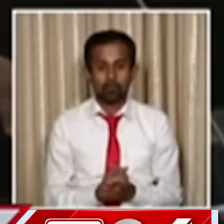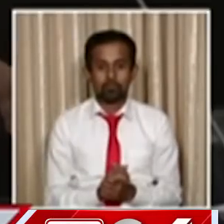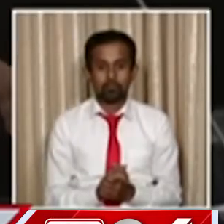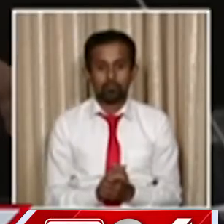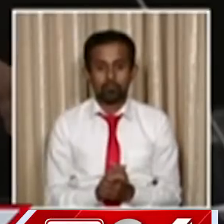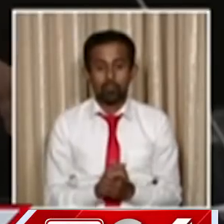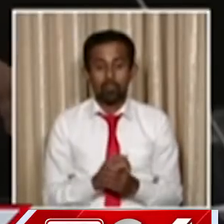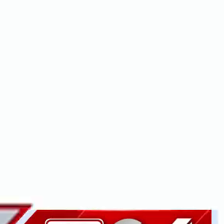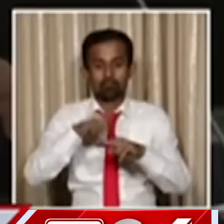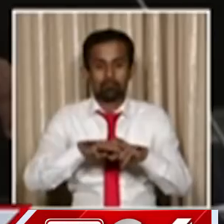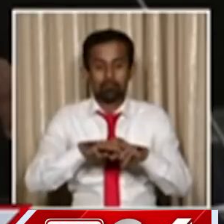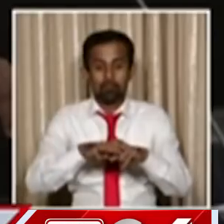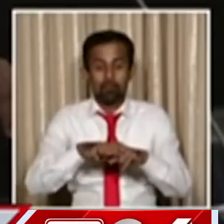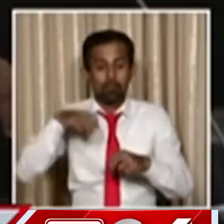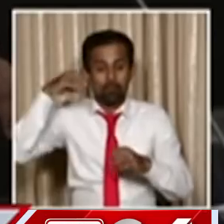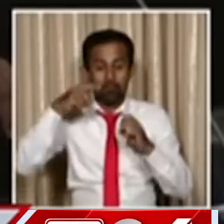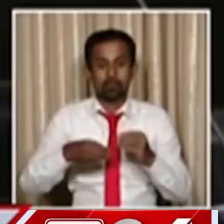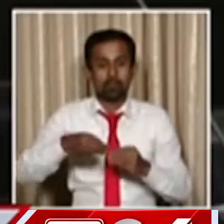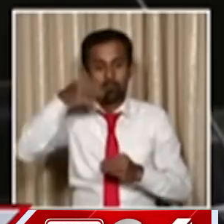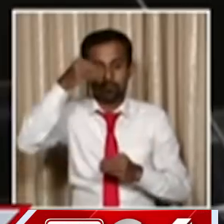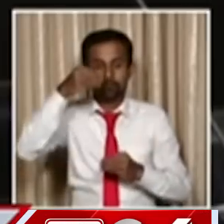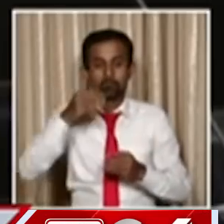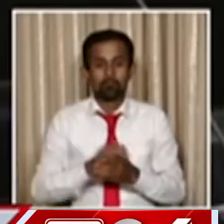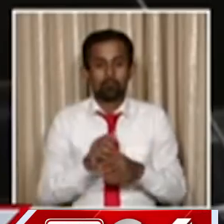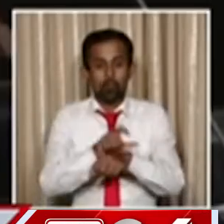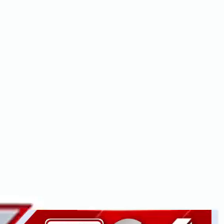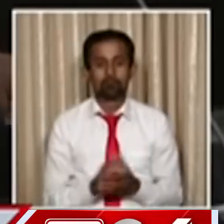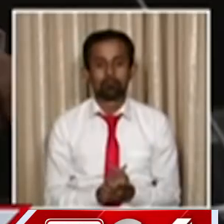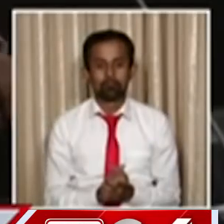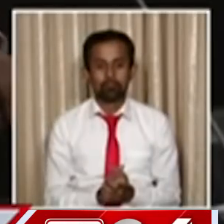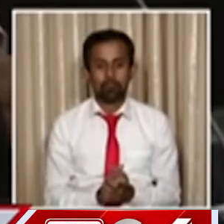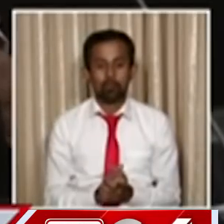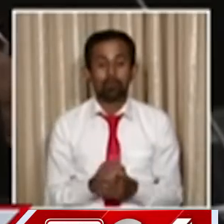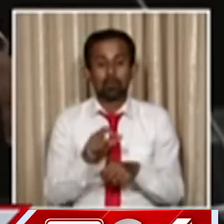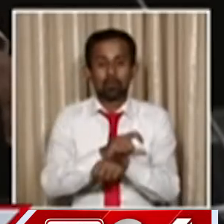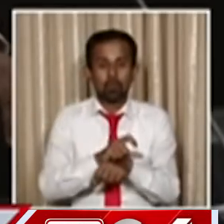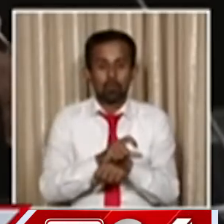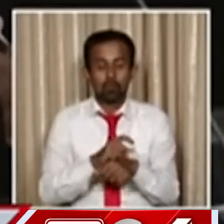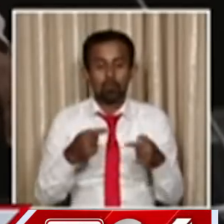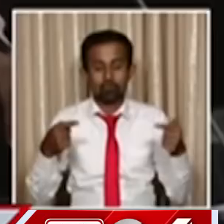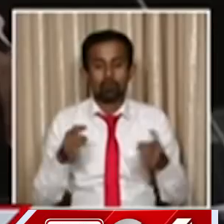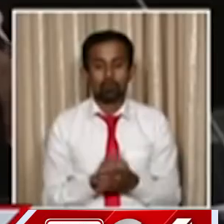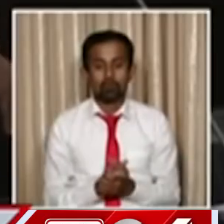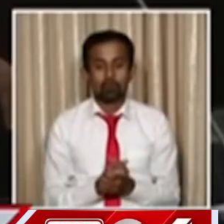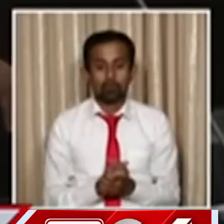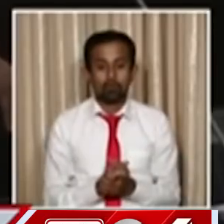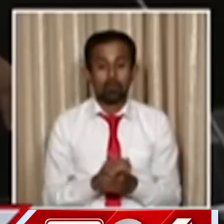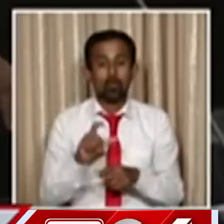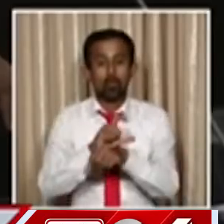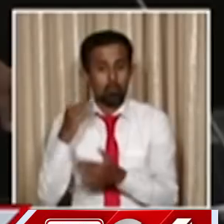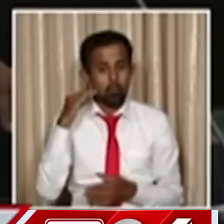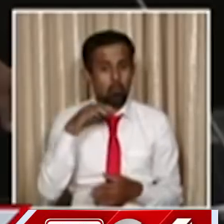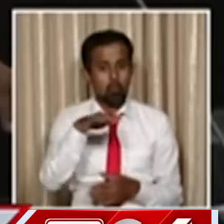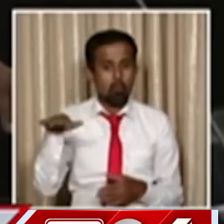පැහැදිලි ජාත්‍යන්තර මුල්‍ය අරමුදු විදුලි මිල වැඩි කරන්න කිව්වා කොමිසම එකට එකඟුන්නේ නැහැ කොමිසම එකට විරුද්ධ වුණාම අල්ලගත්තේ කොමිසමේ